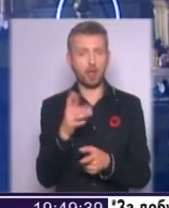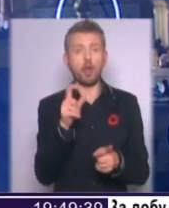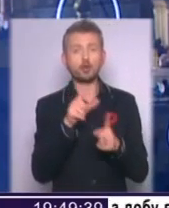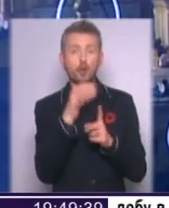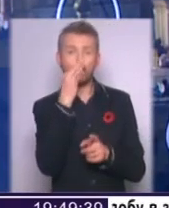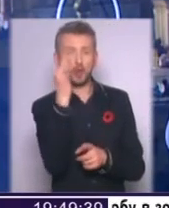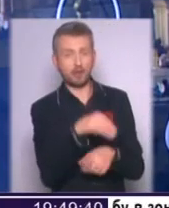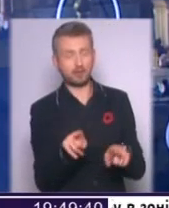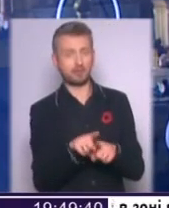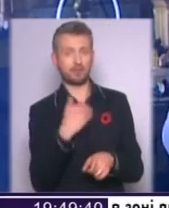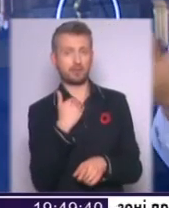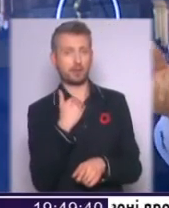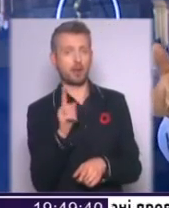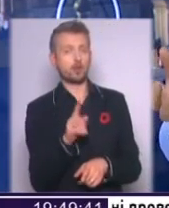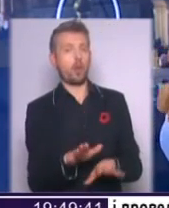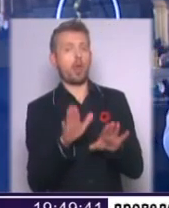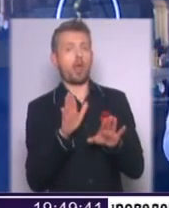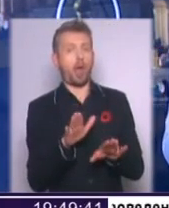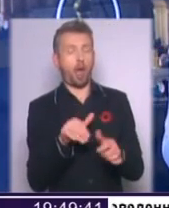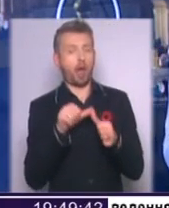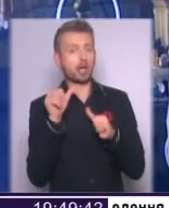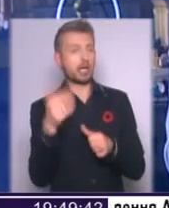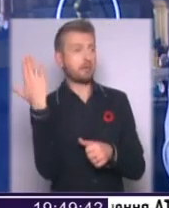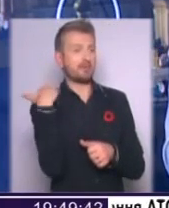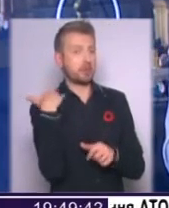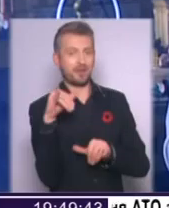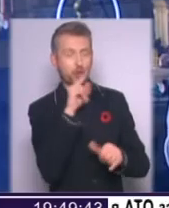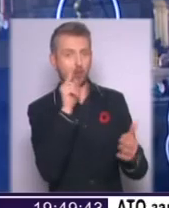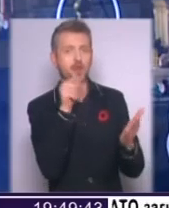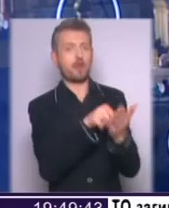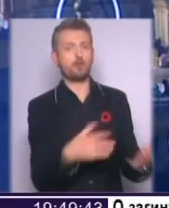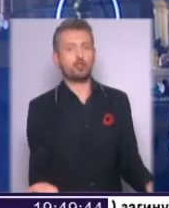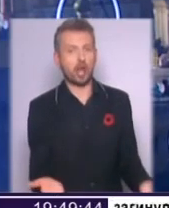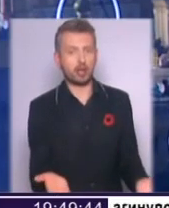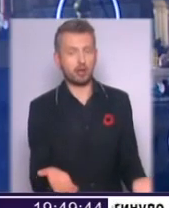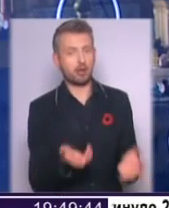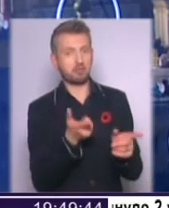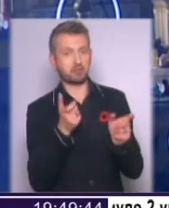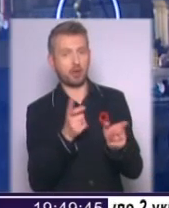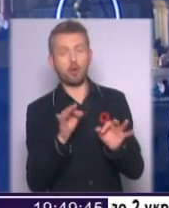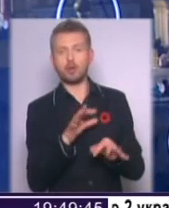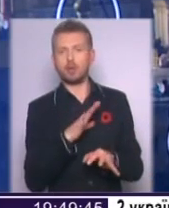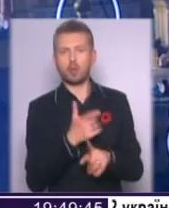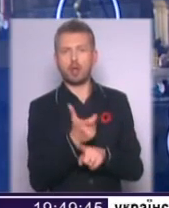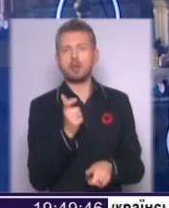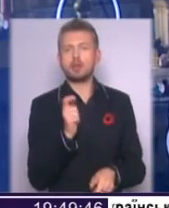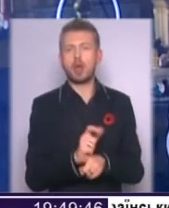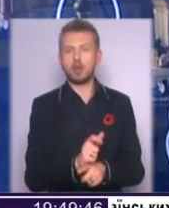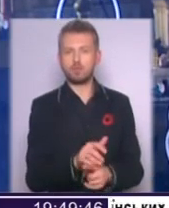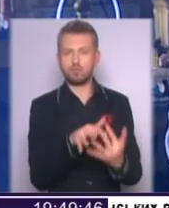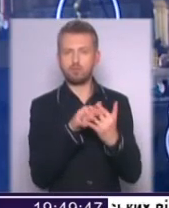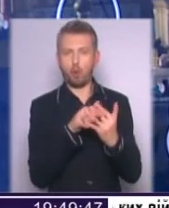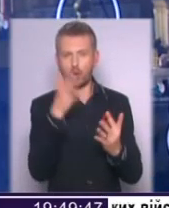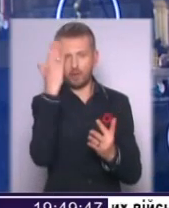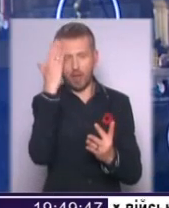таке враження, що а тільки крім спини вони нікуди і не влучали. От. Хоча це була одна із найбоєздатніших